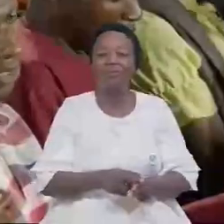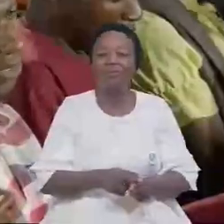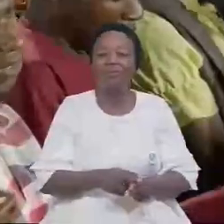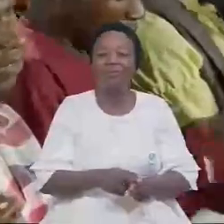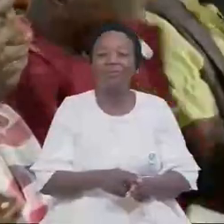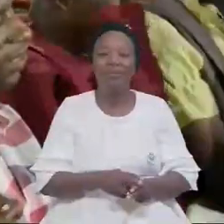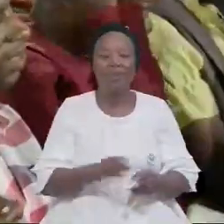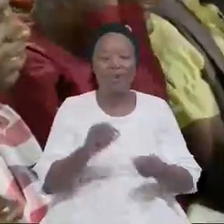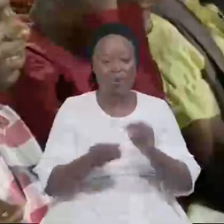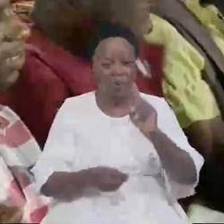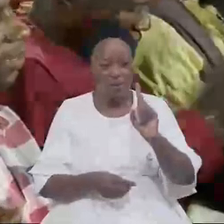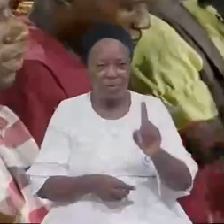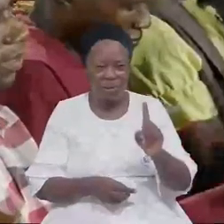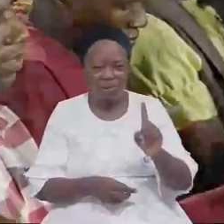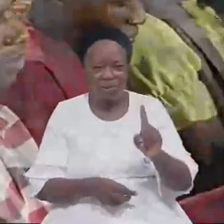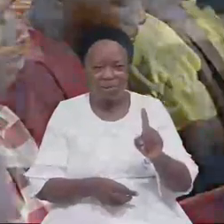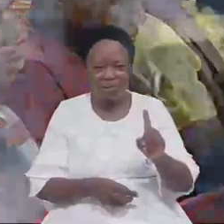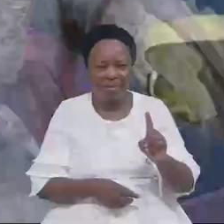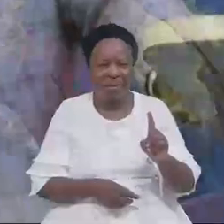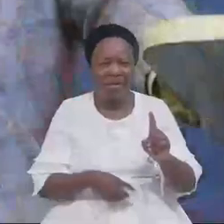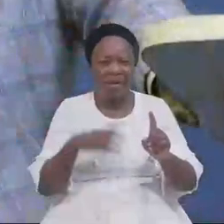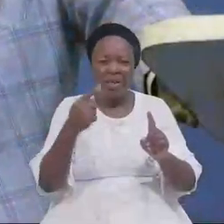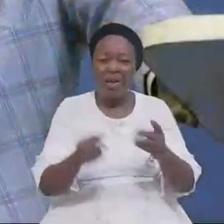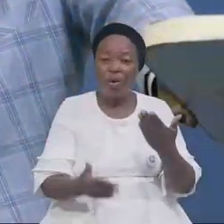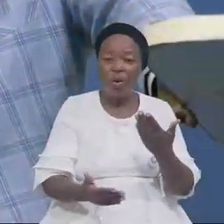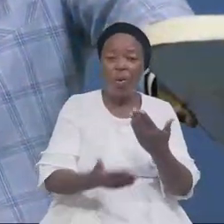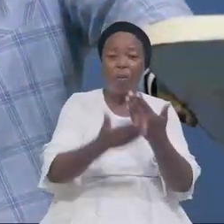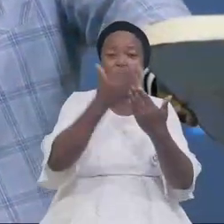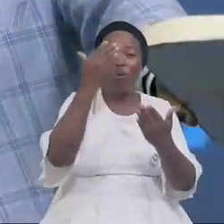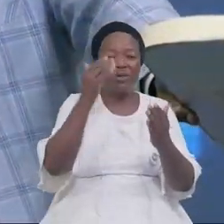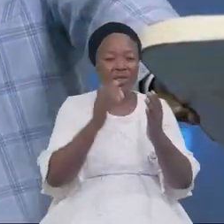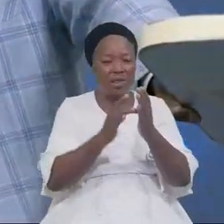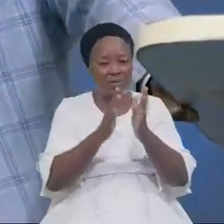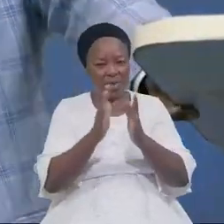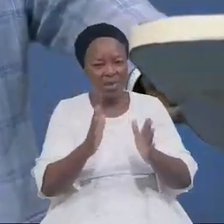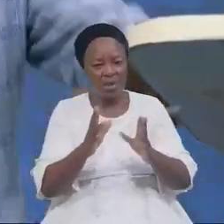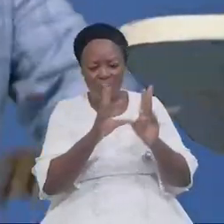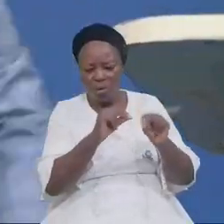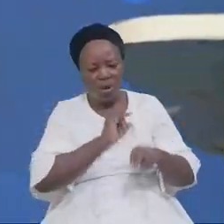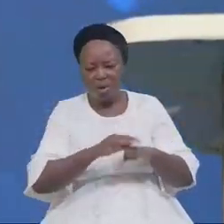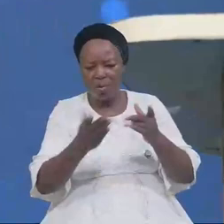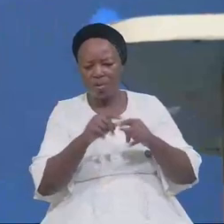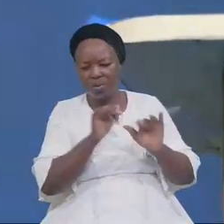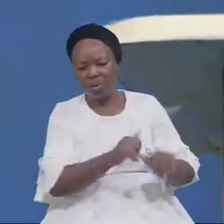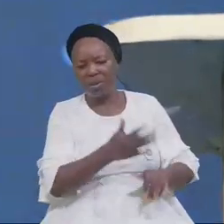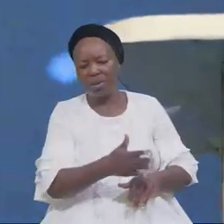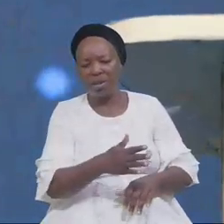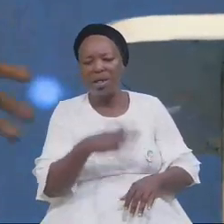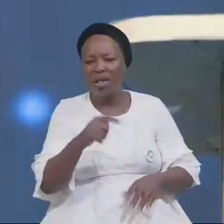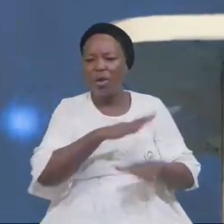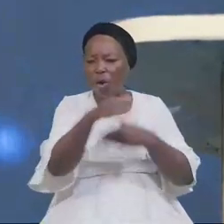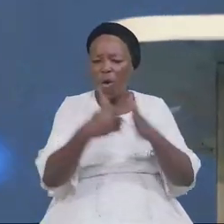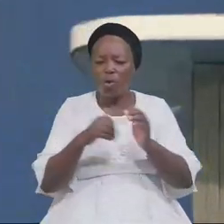Numéro 1. Le quartier chrétien, je ne veux pas arrêter là-bas. Le chrétien